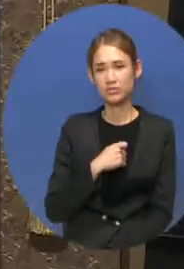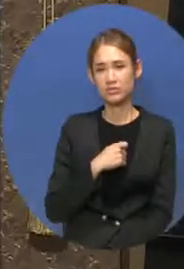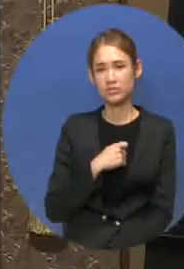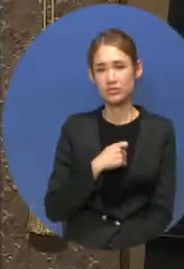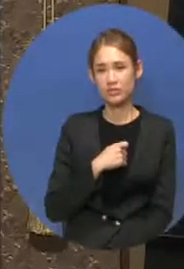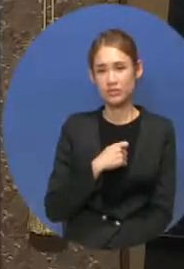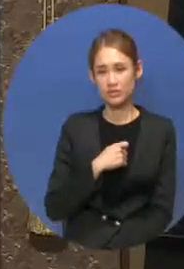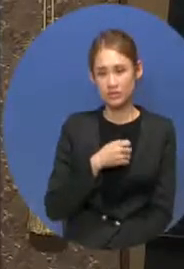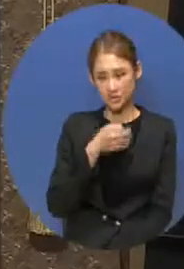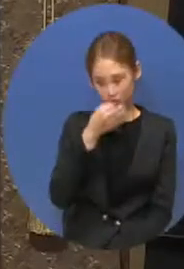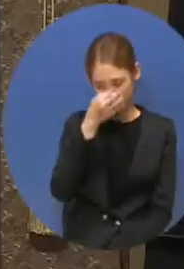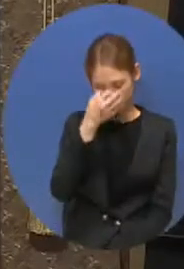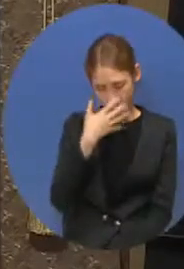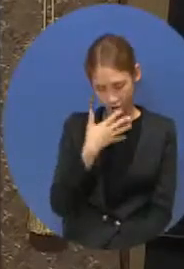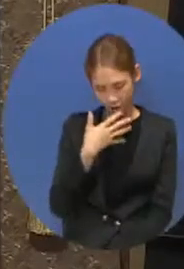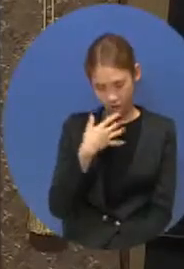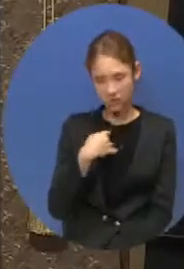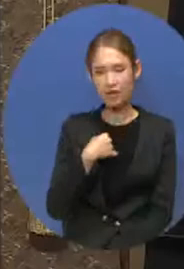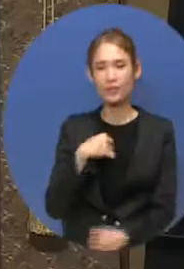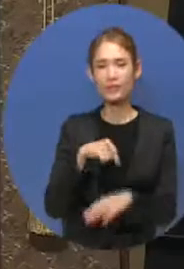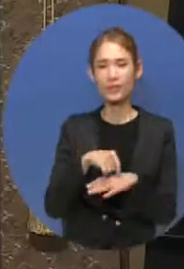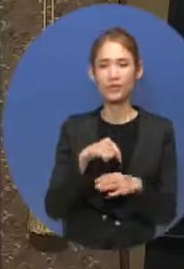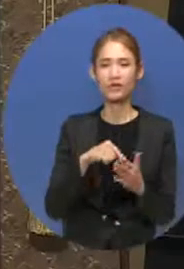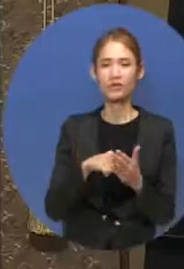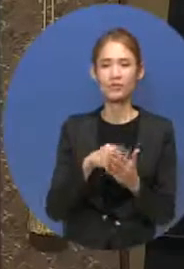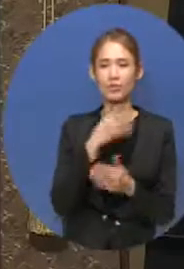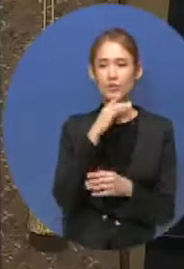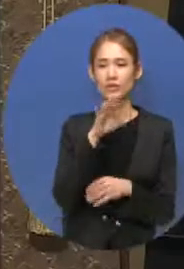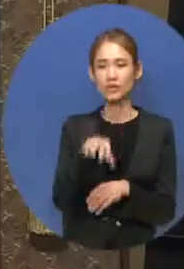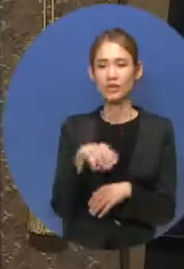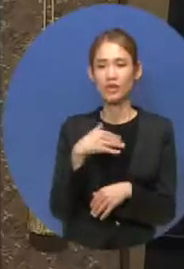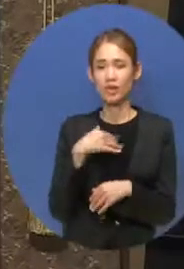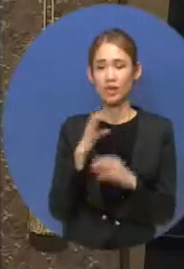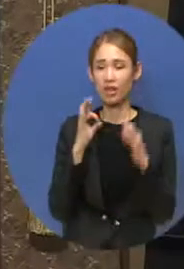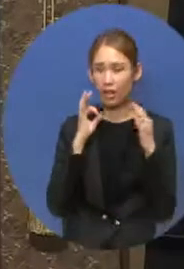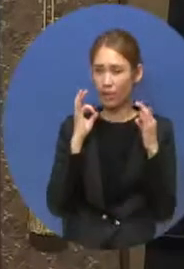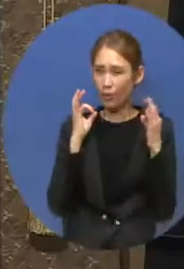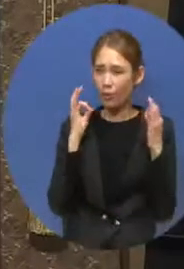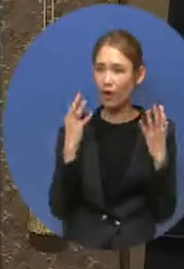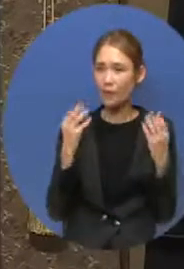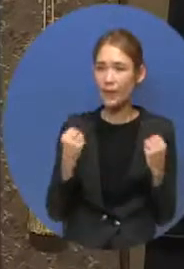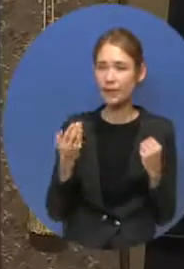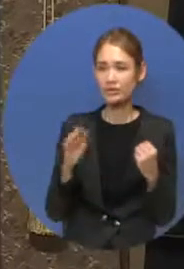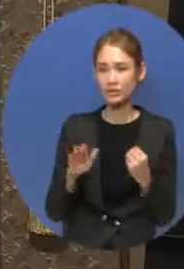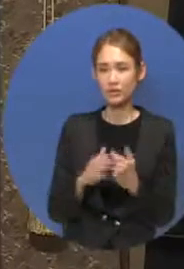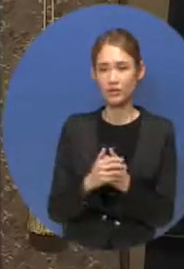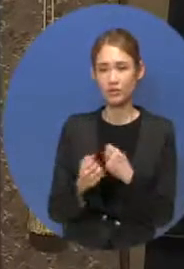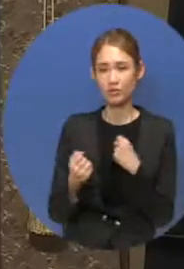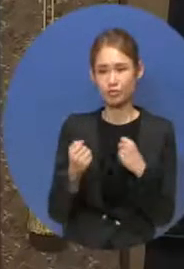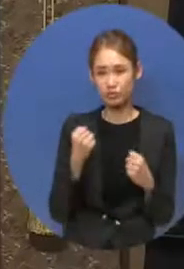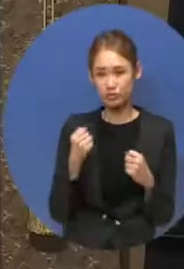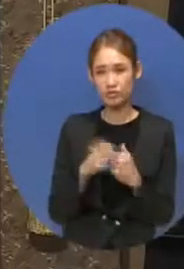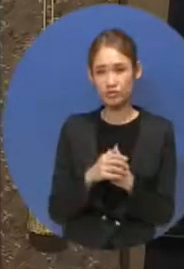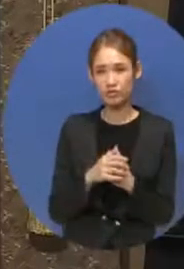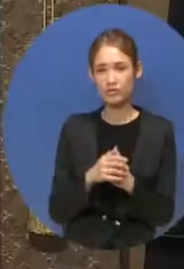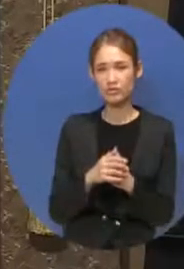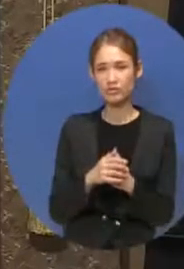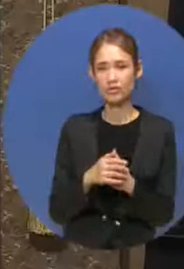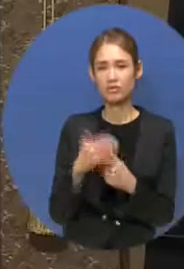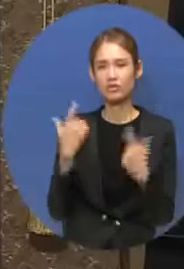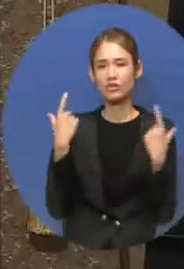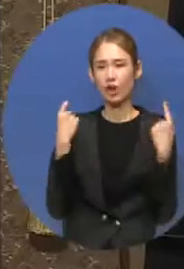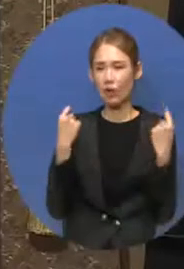뭉클하기보다는 죄송하다. 너무 미안하다. 예. 복지 현장에서 나름대로 노력한다고 하면서도 이런 분이